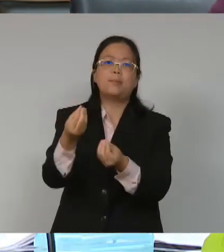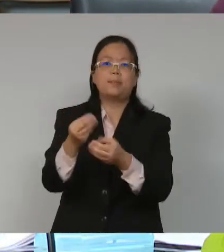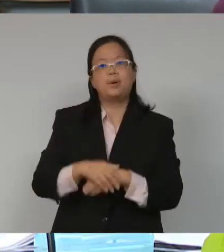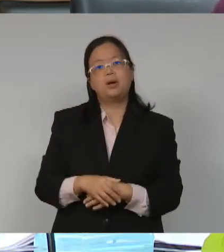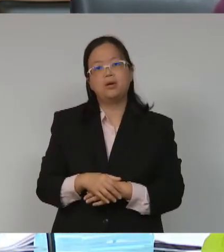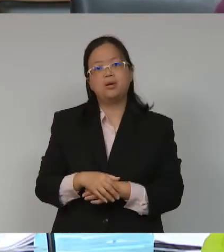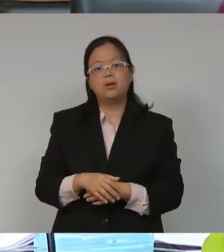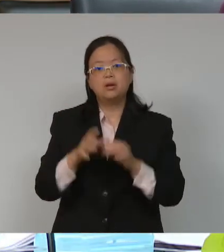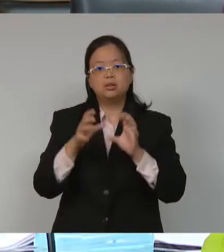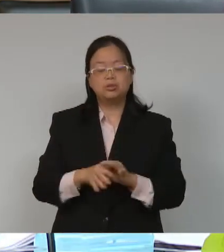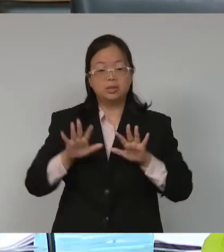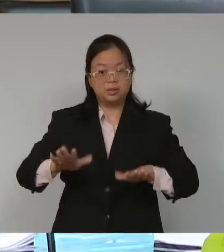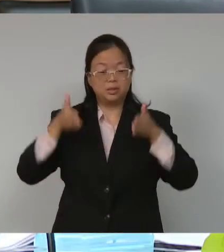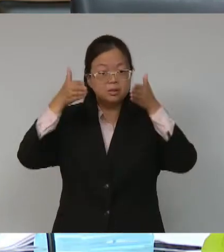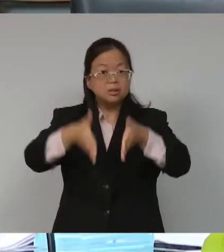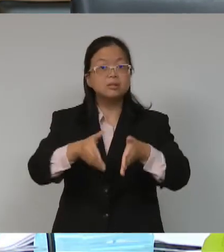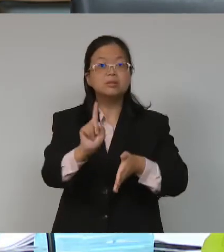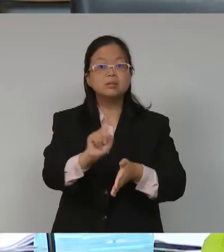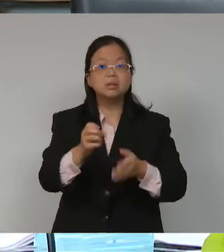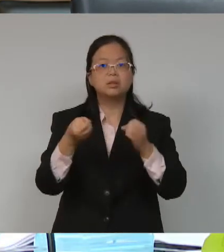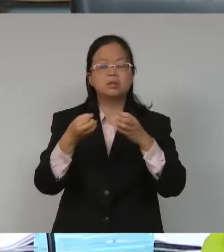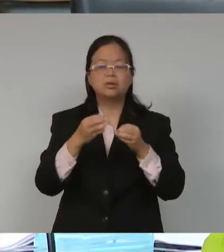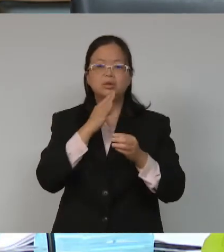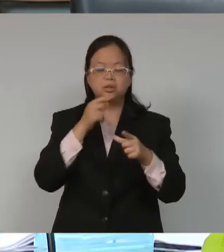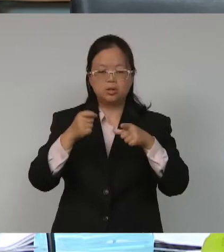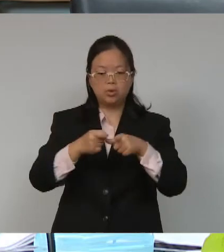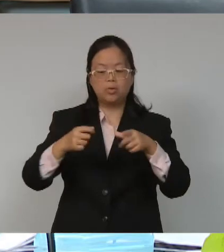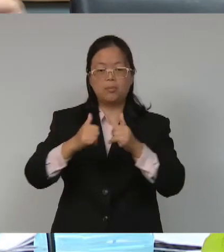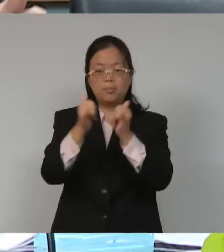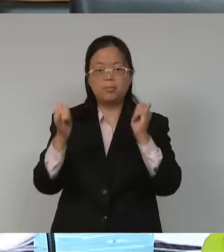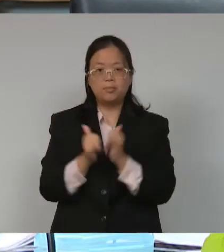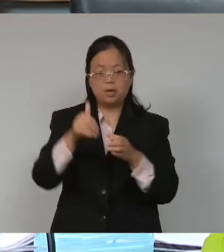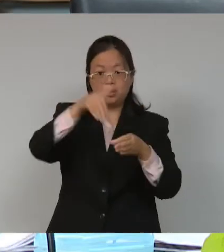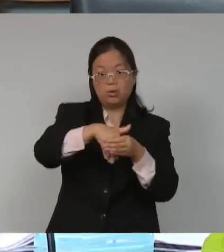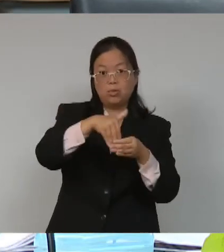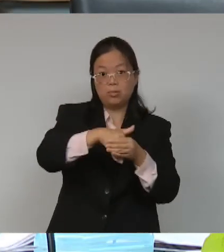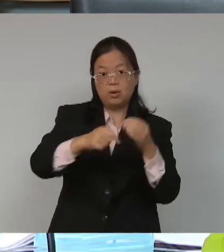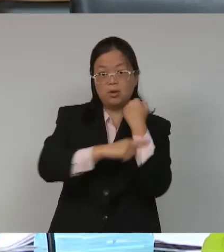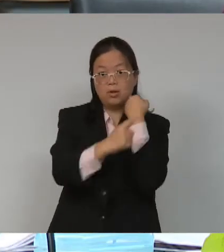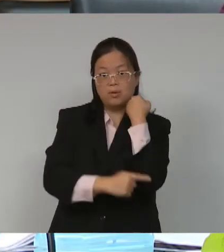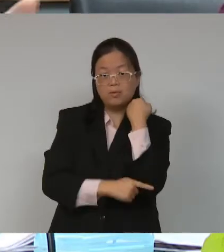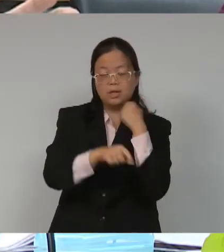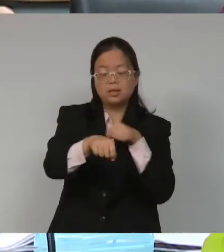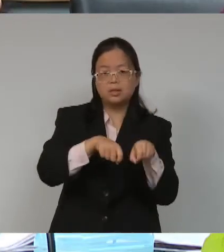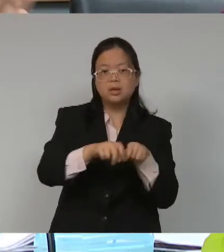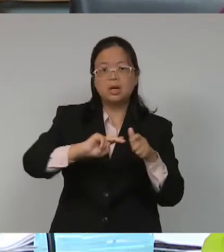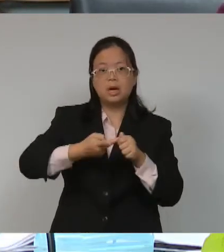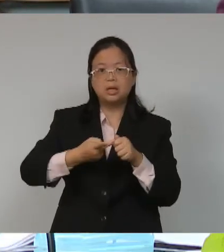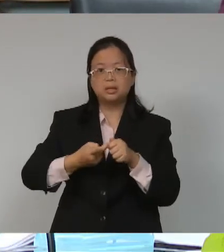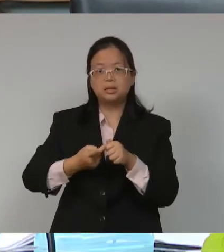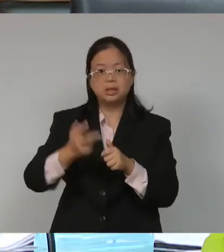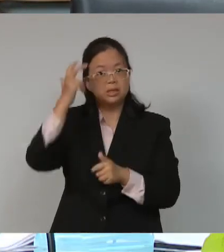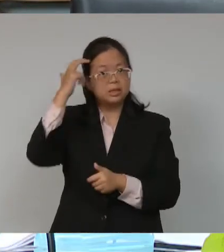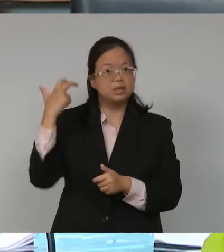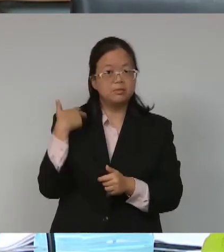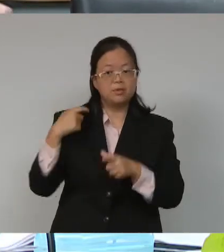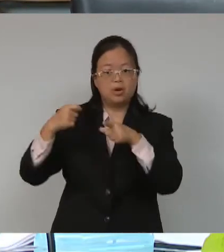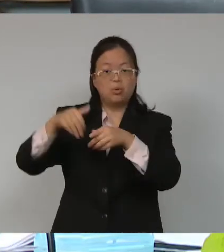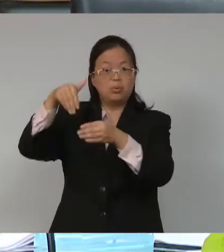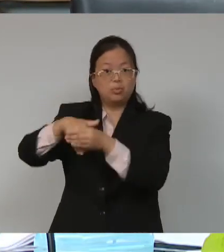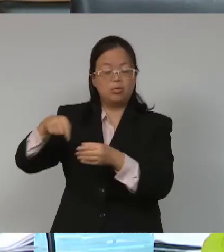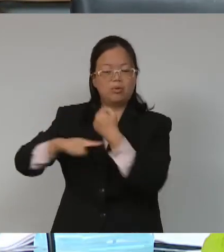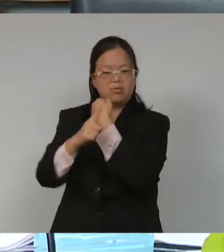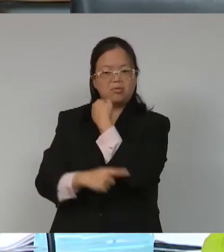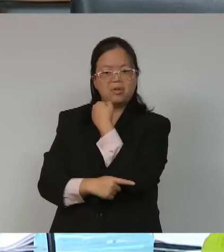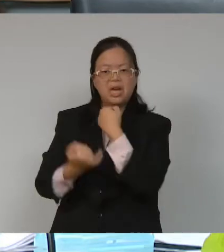是公民投票法的案件，公民投票法的案件跟宪法的公投，它走的可能是不同的程序，那如果走的是不